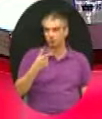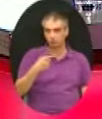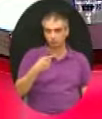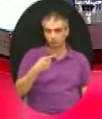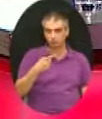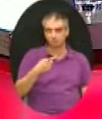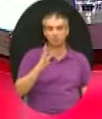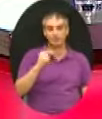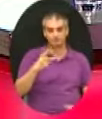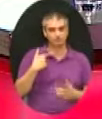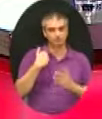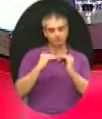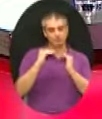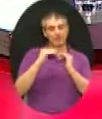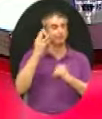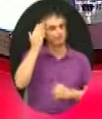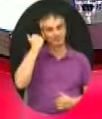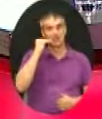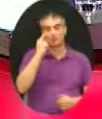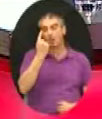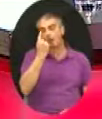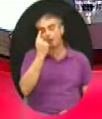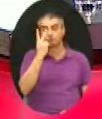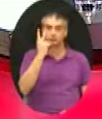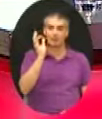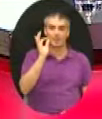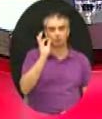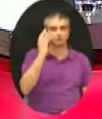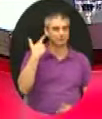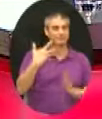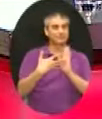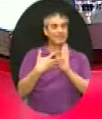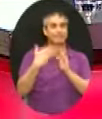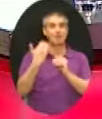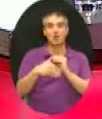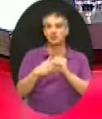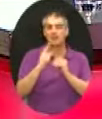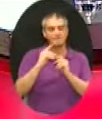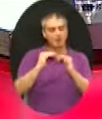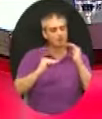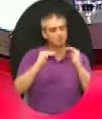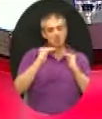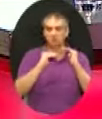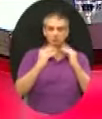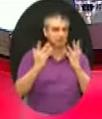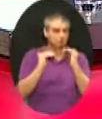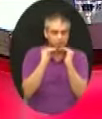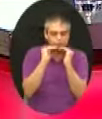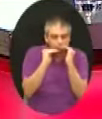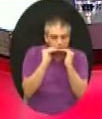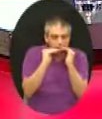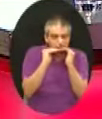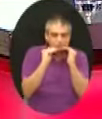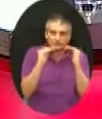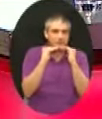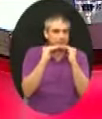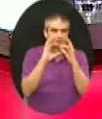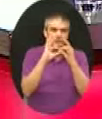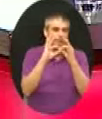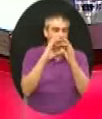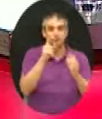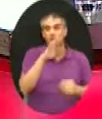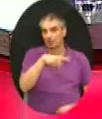בפלורידה פערים לטובת קלינטון אולי של 1-2% בסקרים האחרונים, אבל הממוצע הוא ממש צמוד. כמו גם